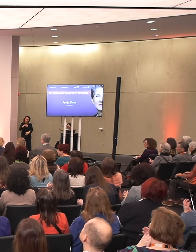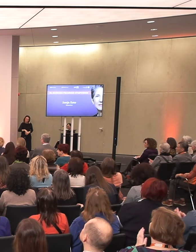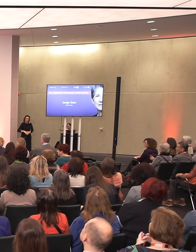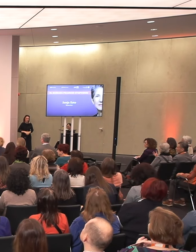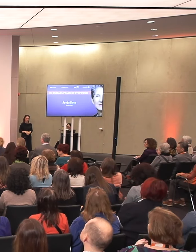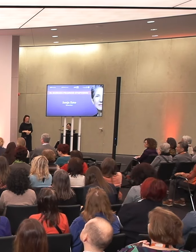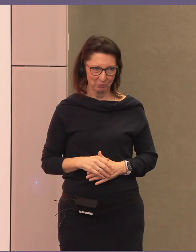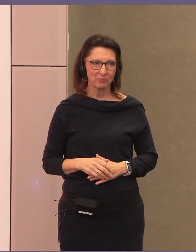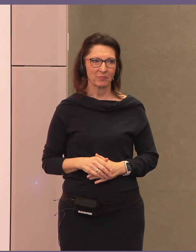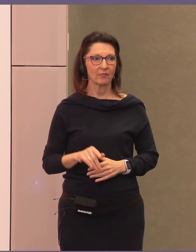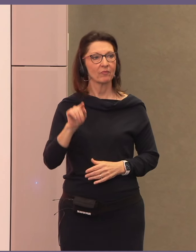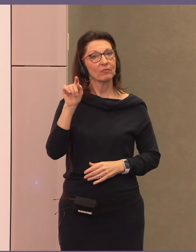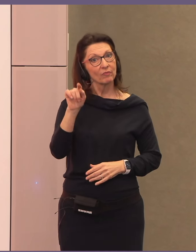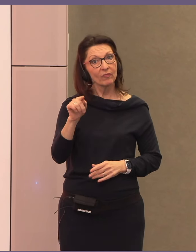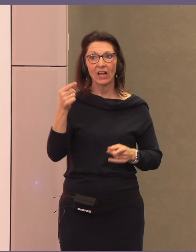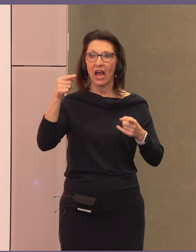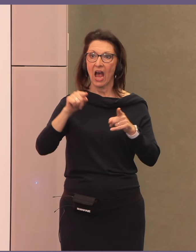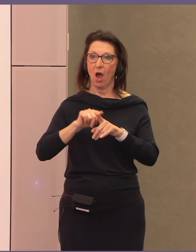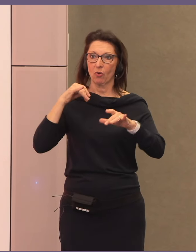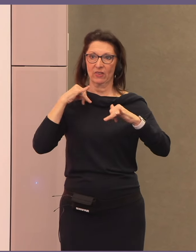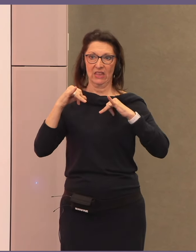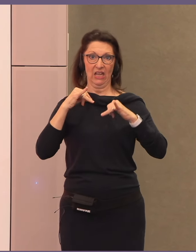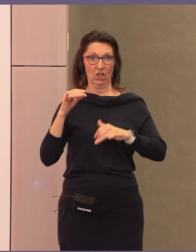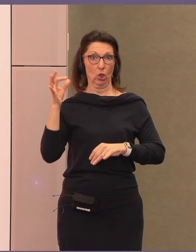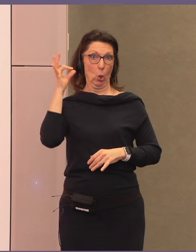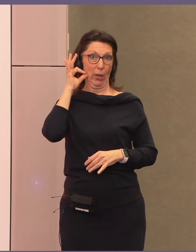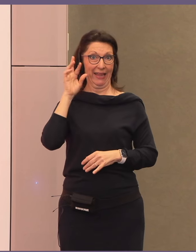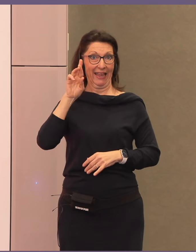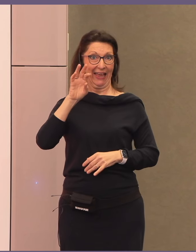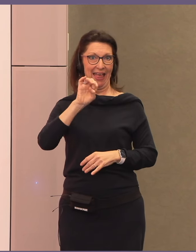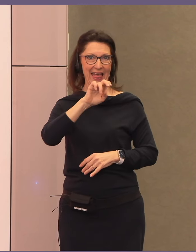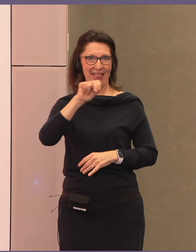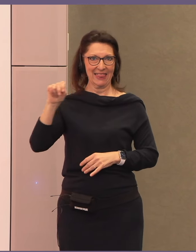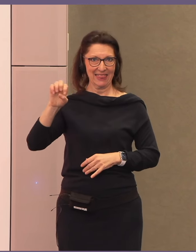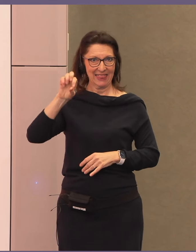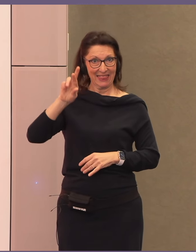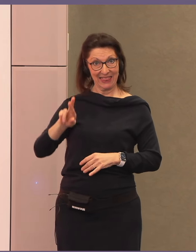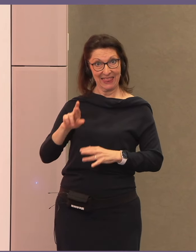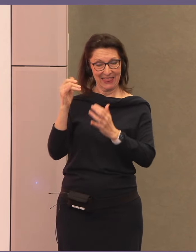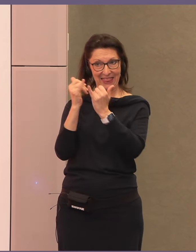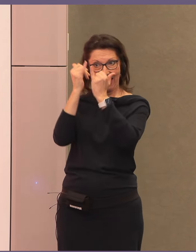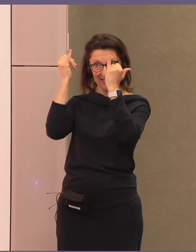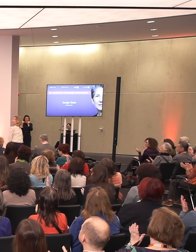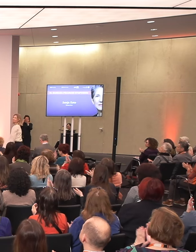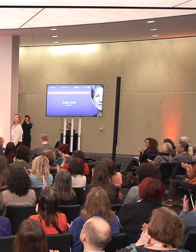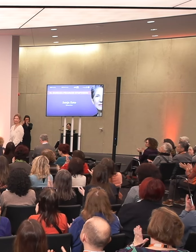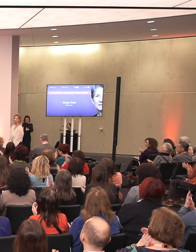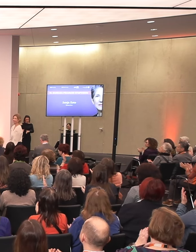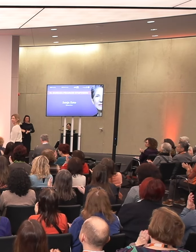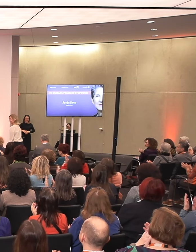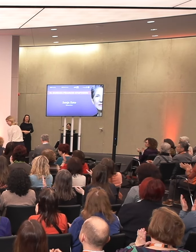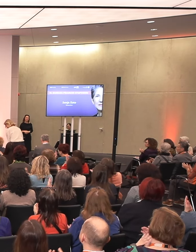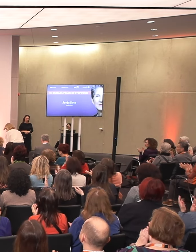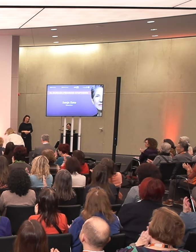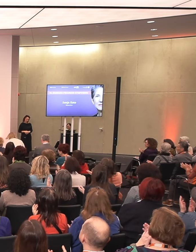Und an seiner Seite auch die Direktorin des Karl-Rinner-Instituts, Maria Maltzschneck. Schön, dass du da bist. Danke vielmals.